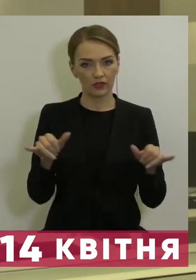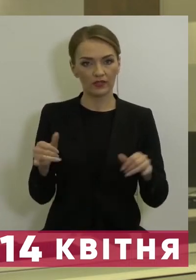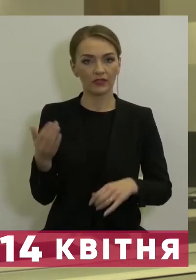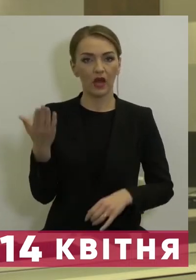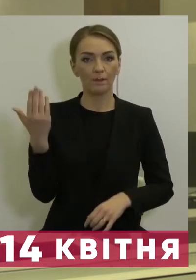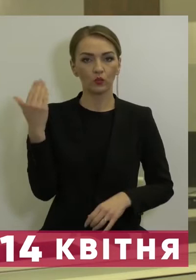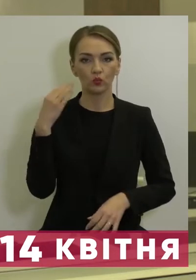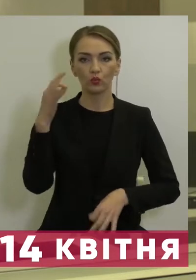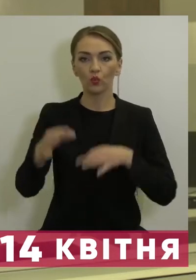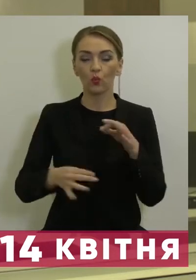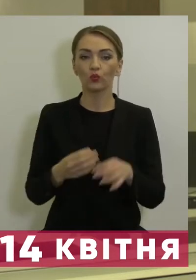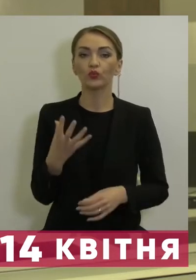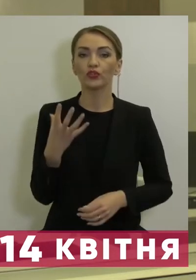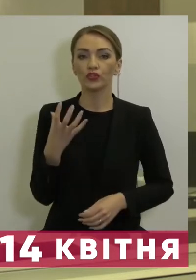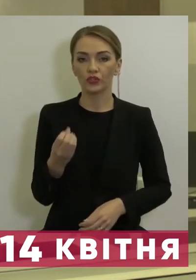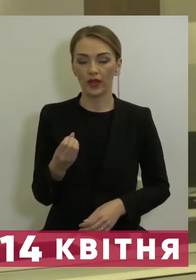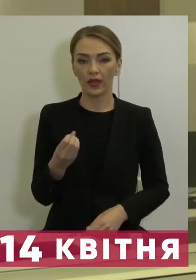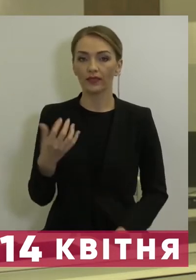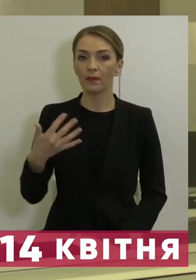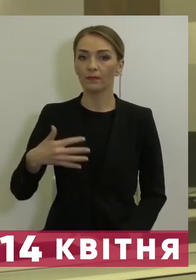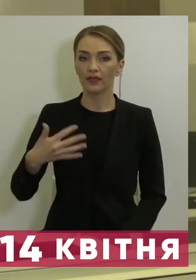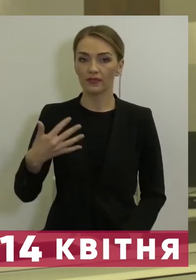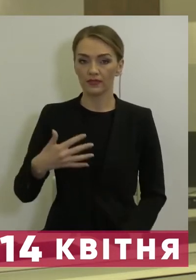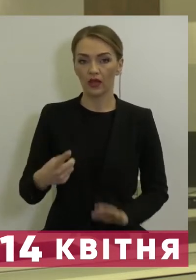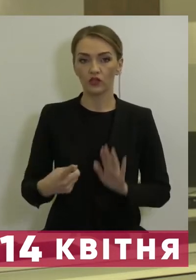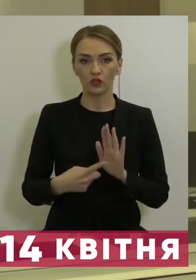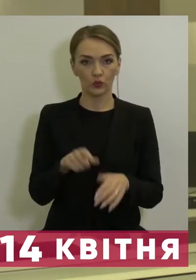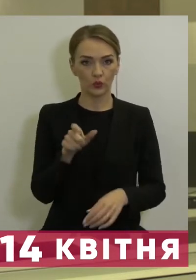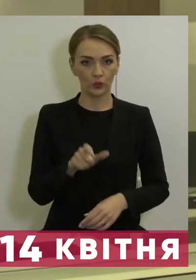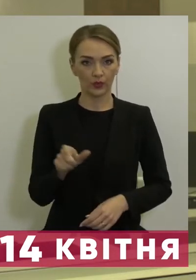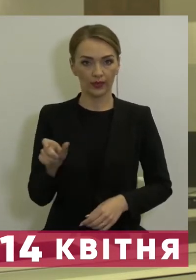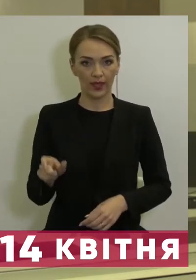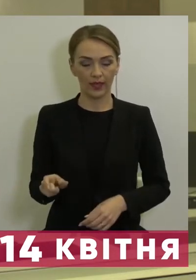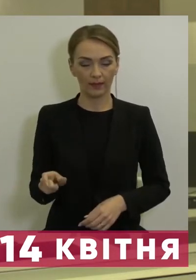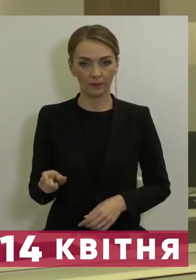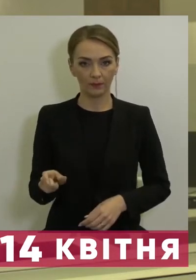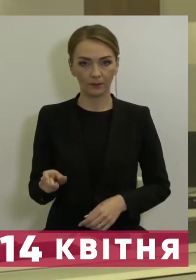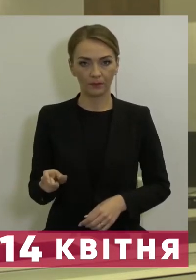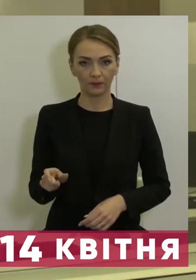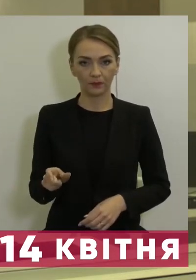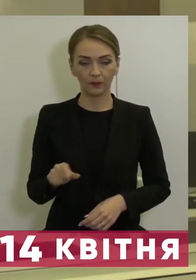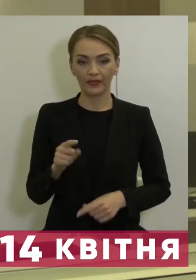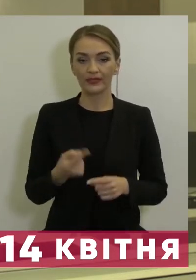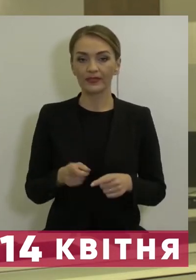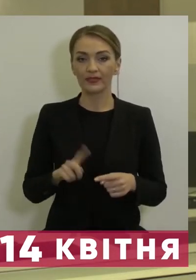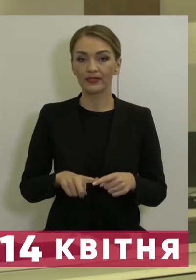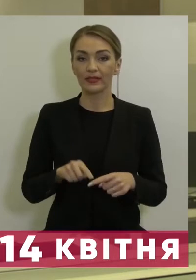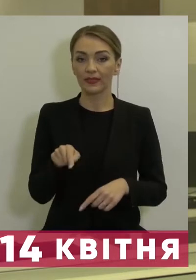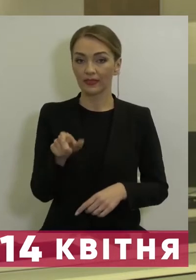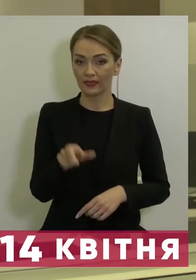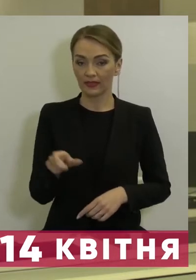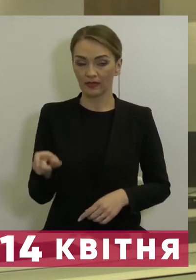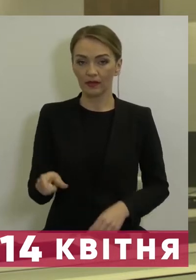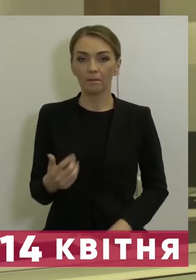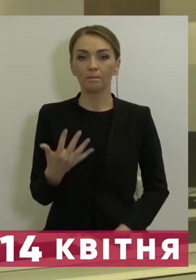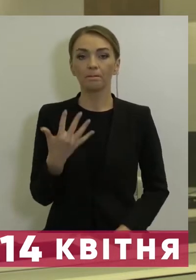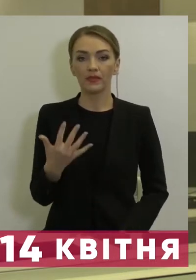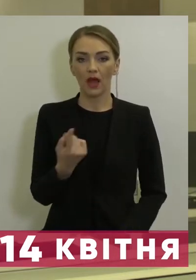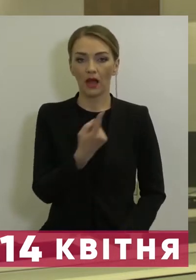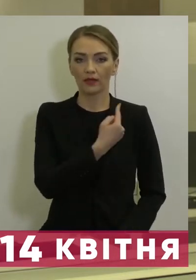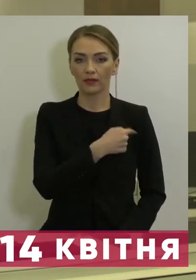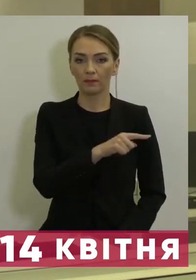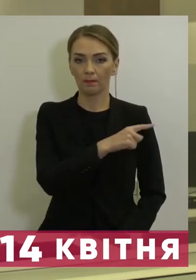за минулу добу ще на 56 людей. З них 5